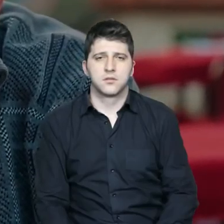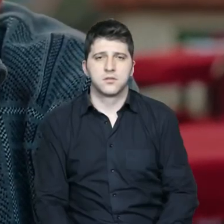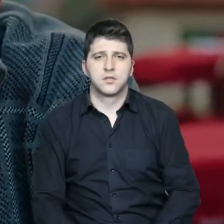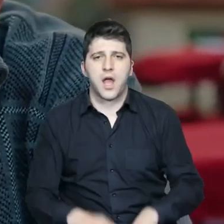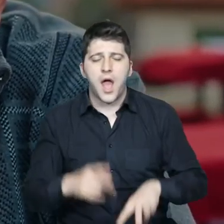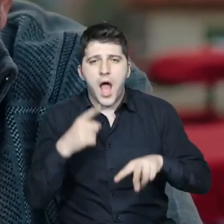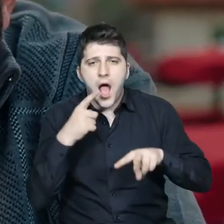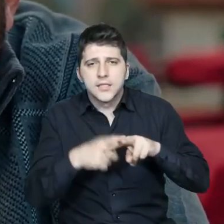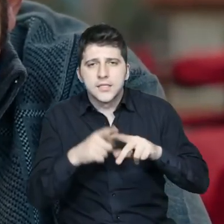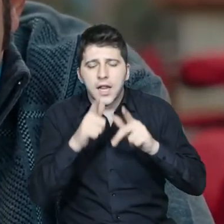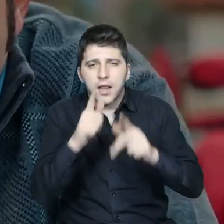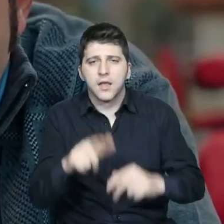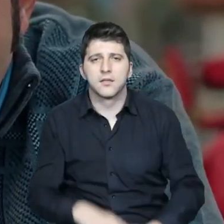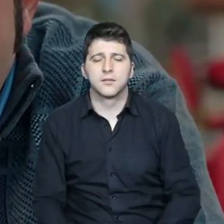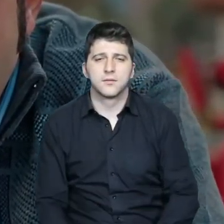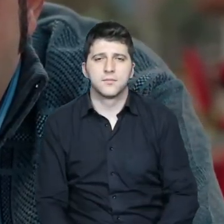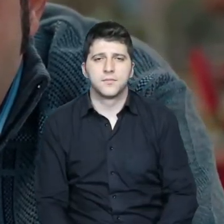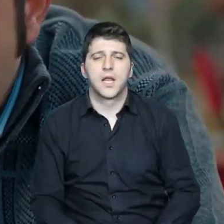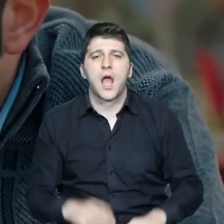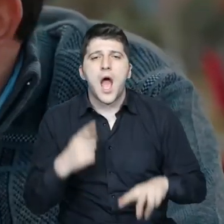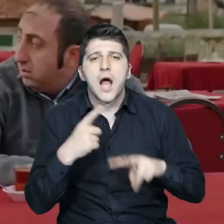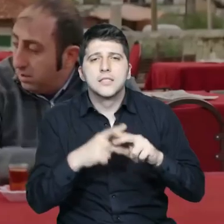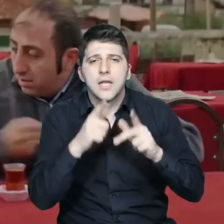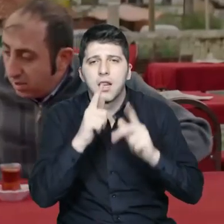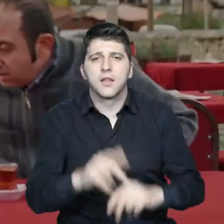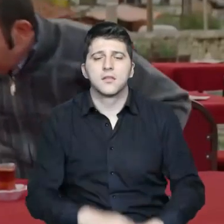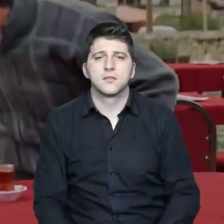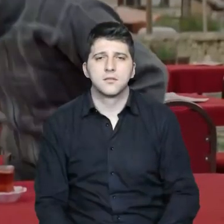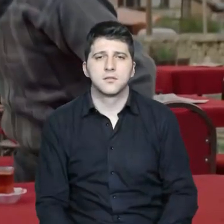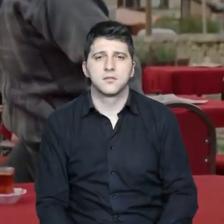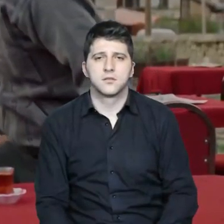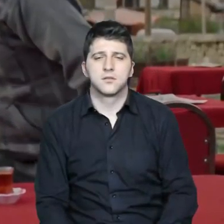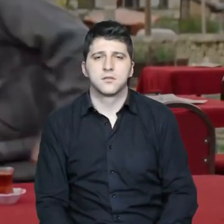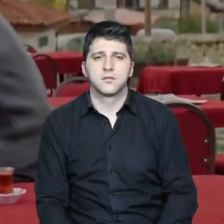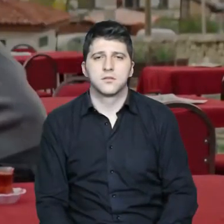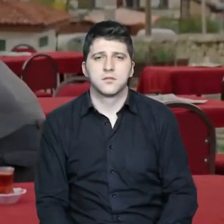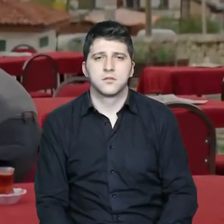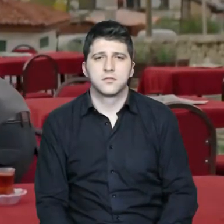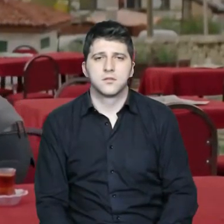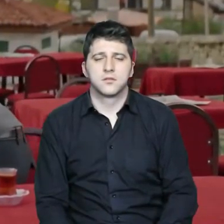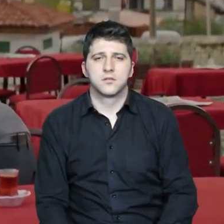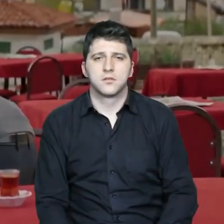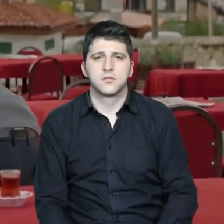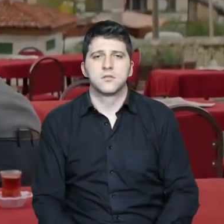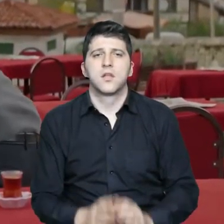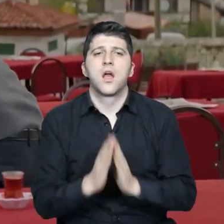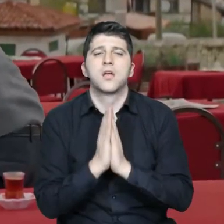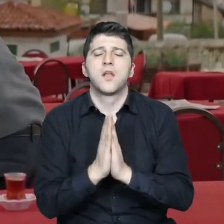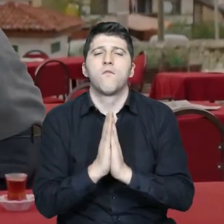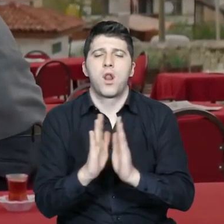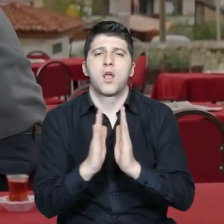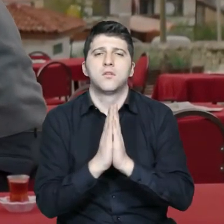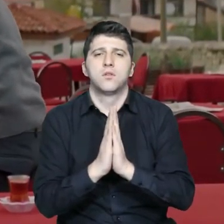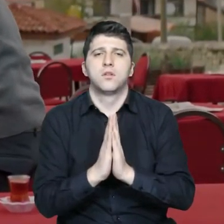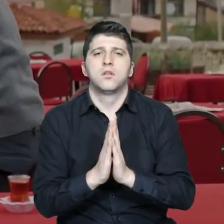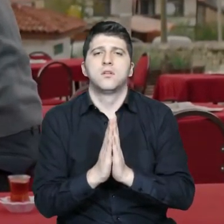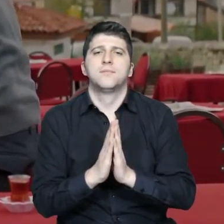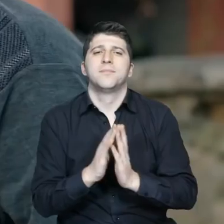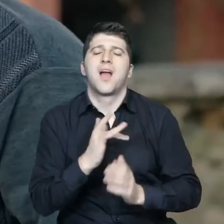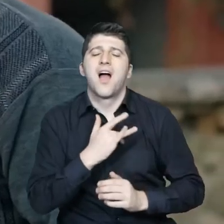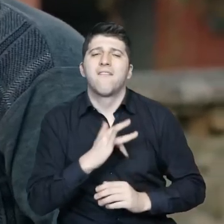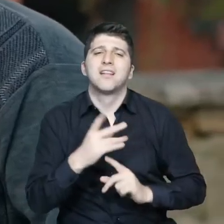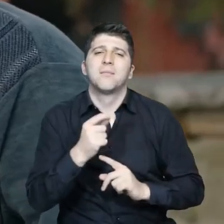Asil. Duymadı. Asil. Asil kalkıp eline yapıştı. Estağfurullah dur. Affet beni